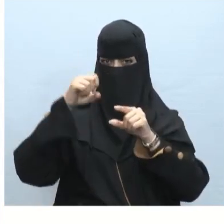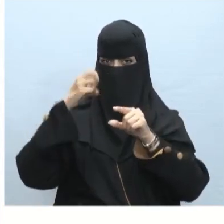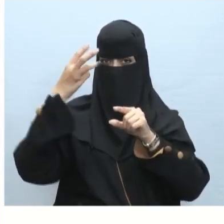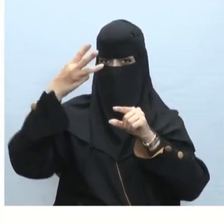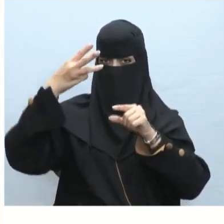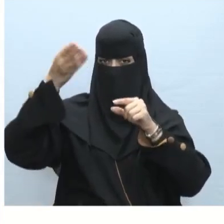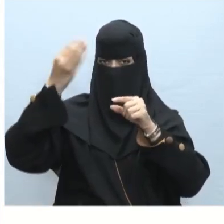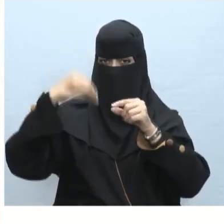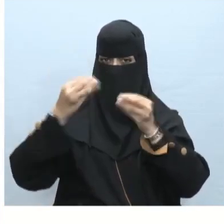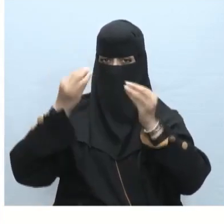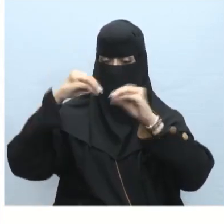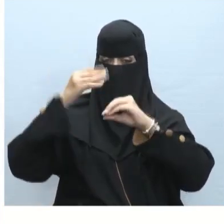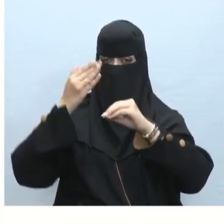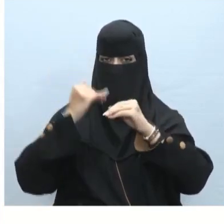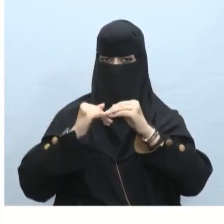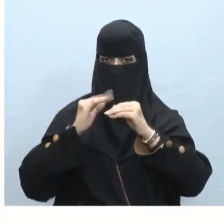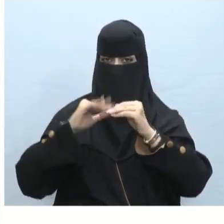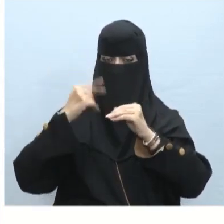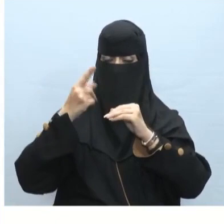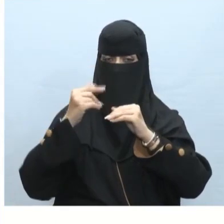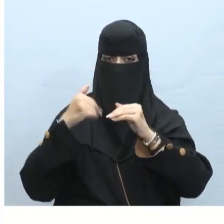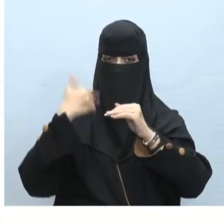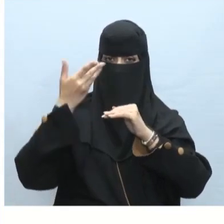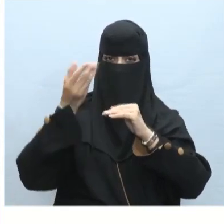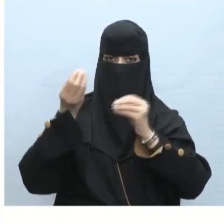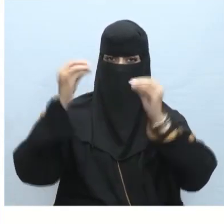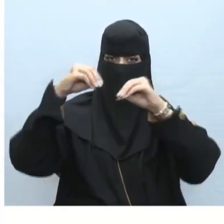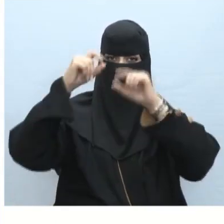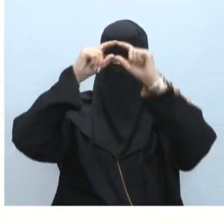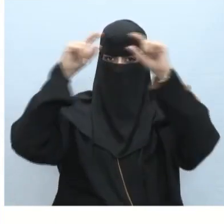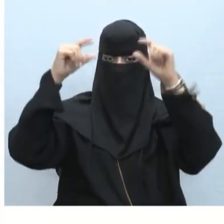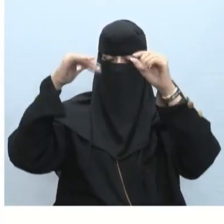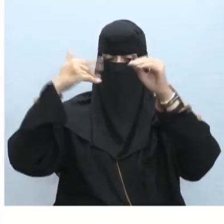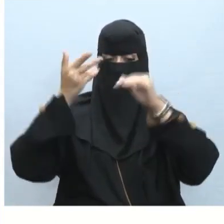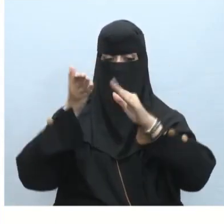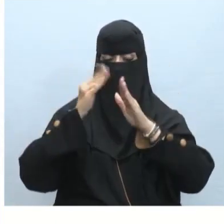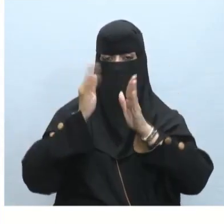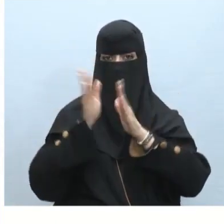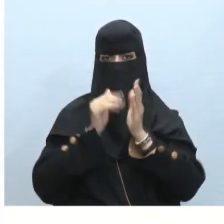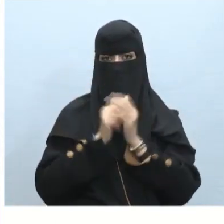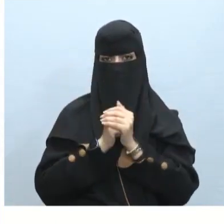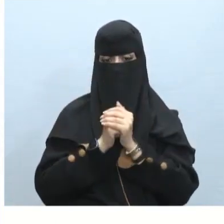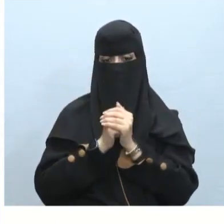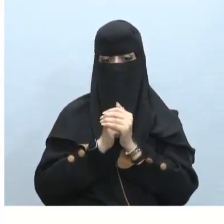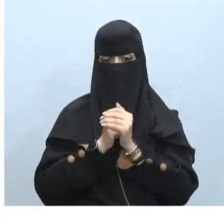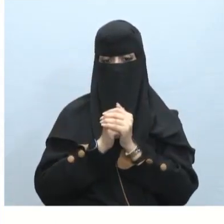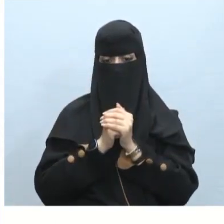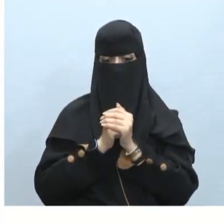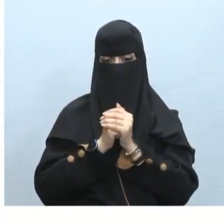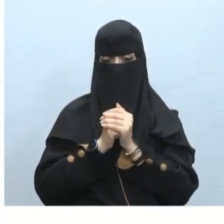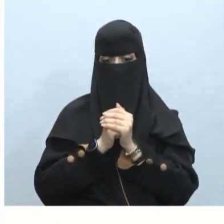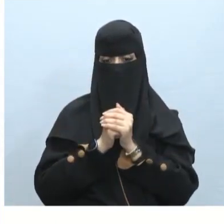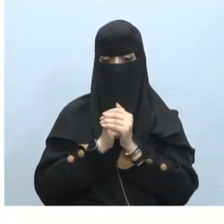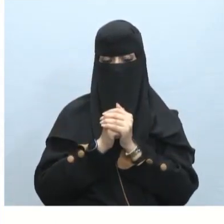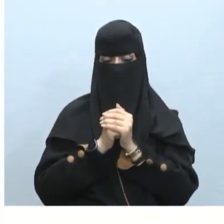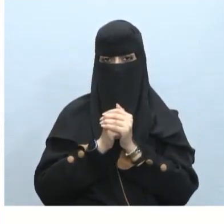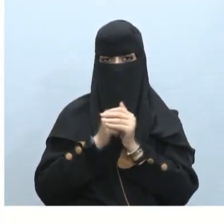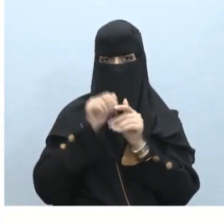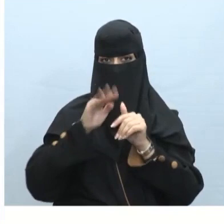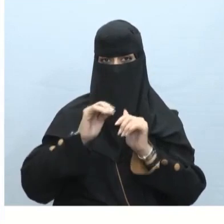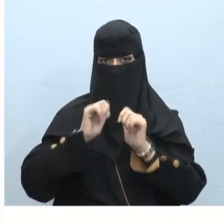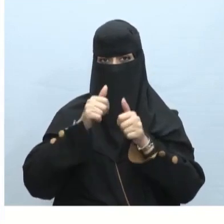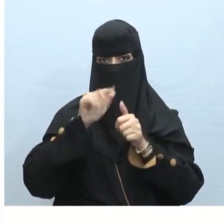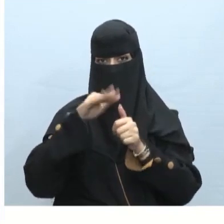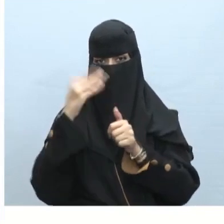بعد او اضافه شكل قبل داخل رسم سمارت ارت ايضا تستطيع تغيير